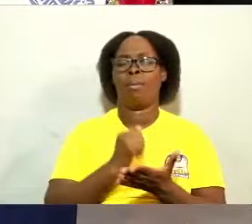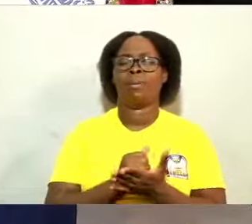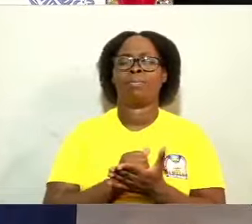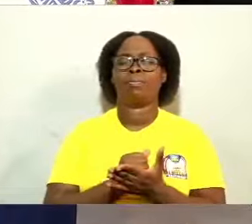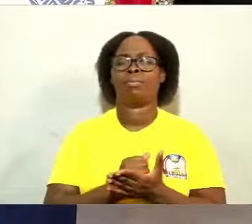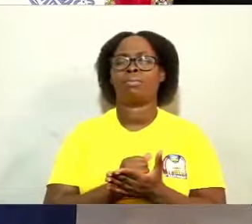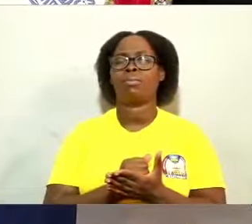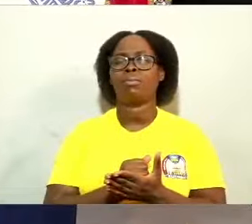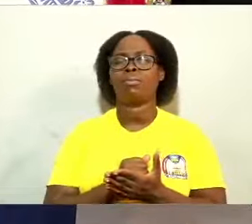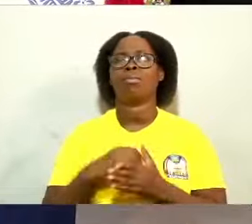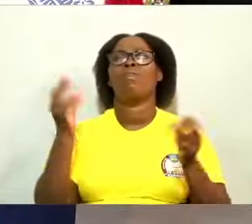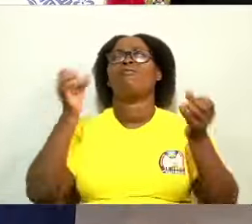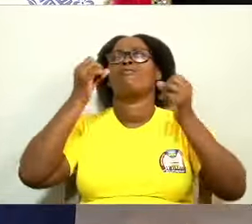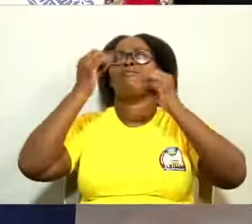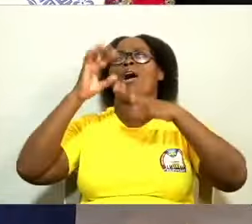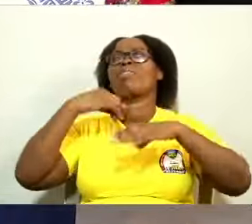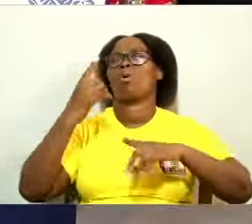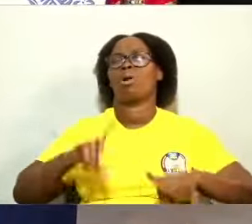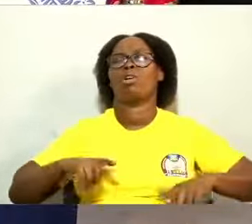Baba wa milele,